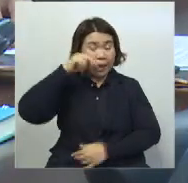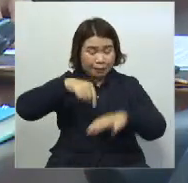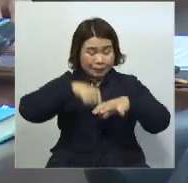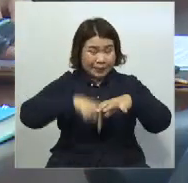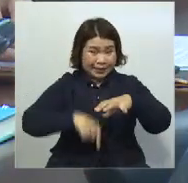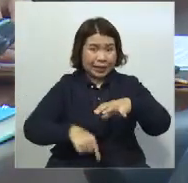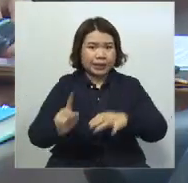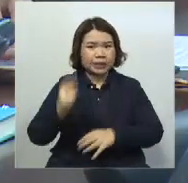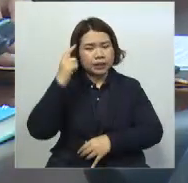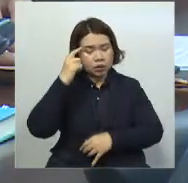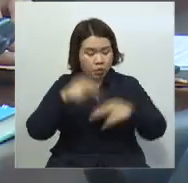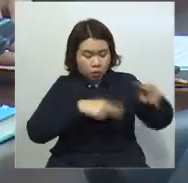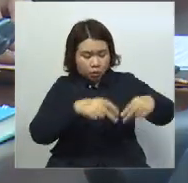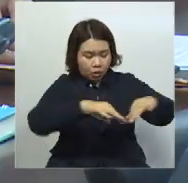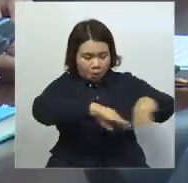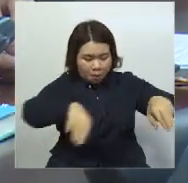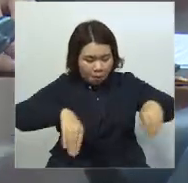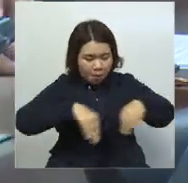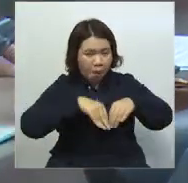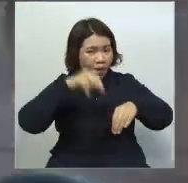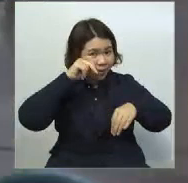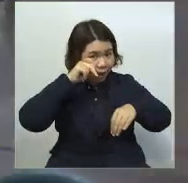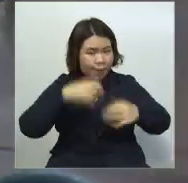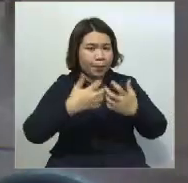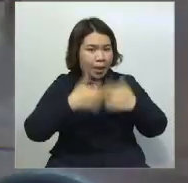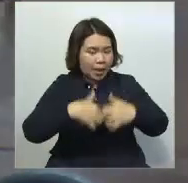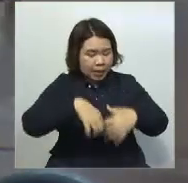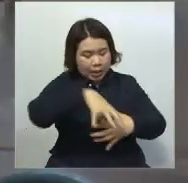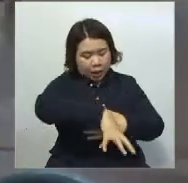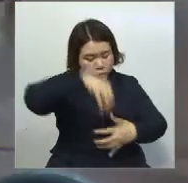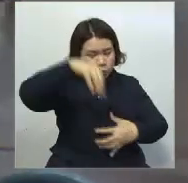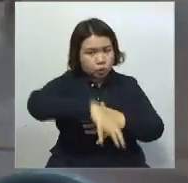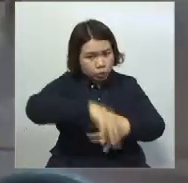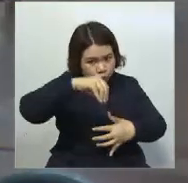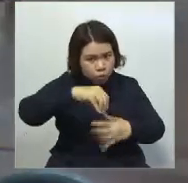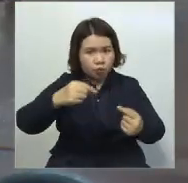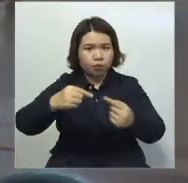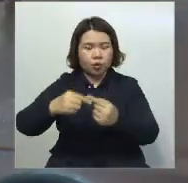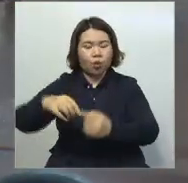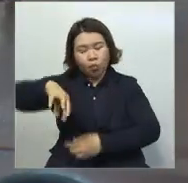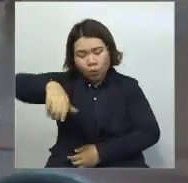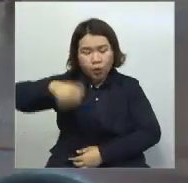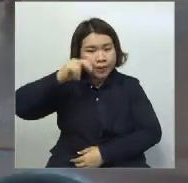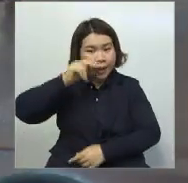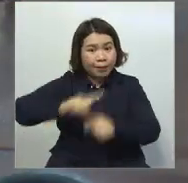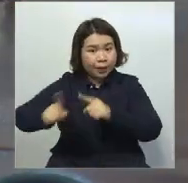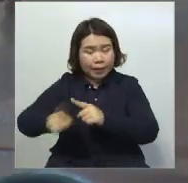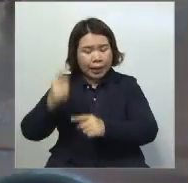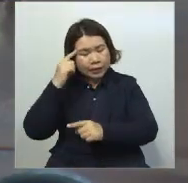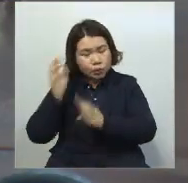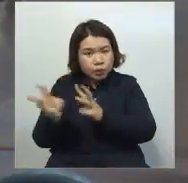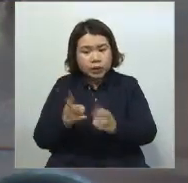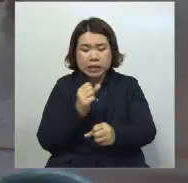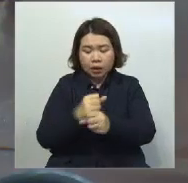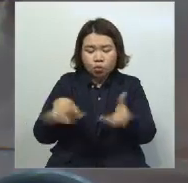าลได้มีการตรวจสอบสภาพบ่อน้ำบาดาลเครื่องสูบน้ำระบบประปาบาดาลแล้วก็ระบบปรับปรุงคุณภาพน้ำให้พร้อม